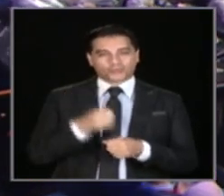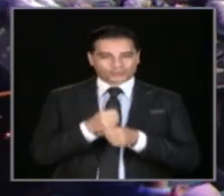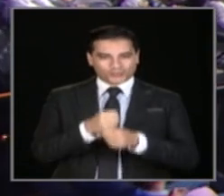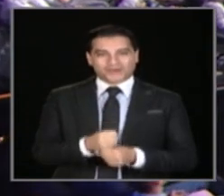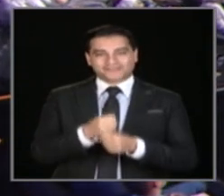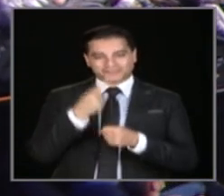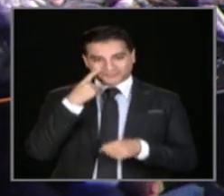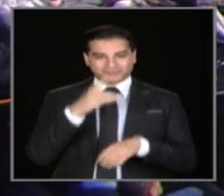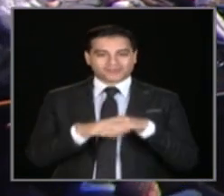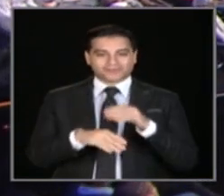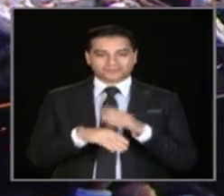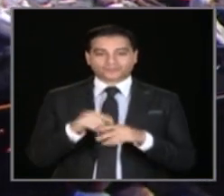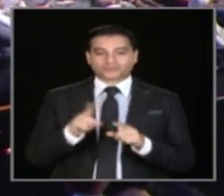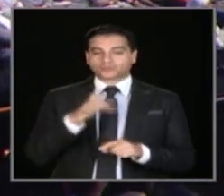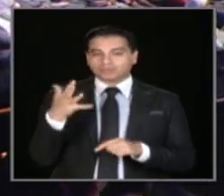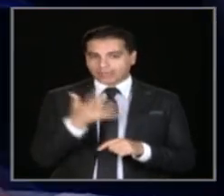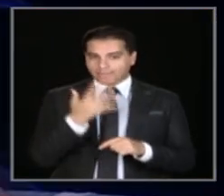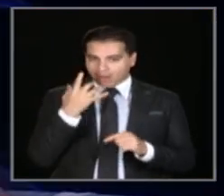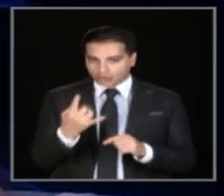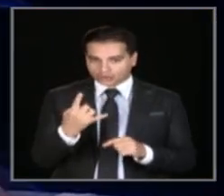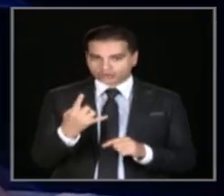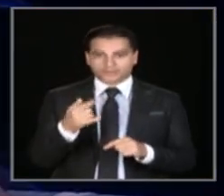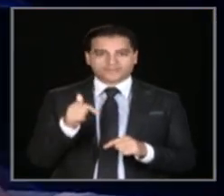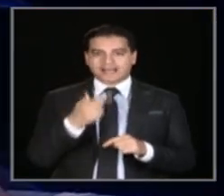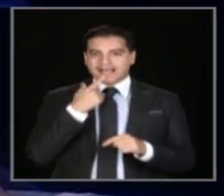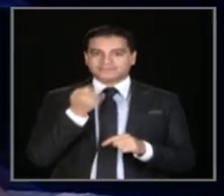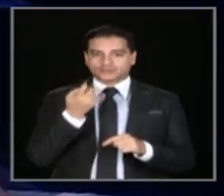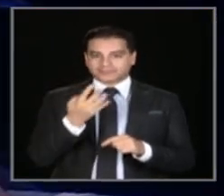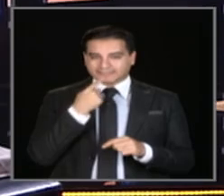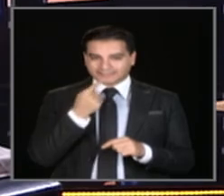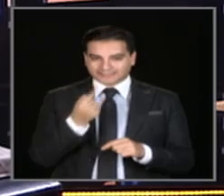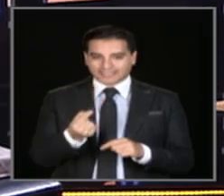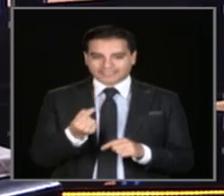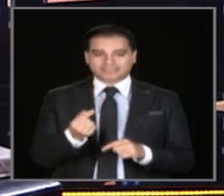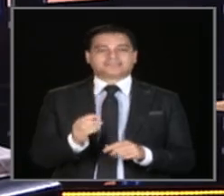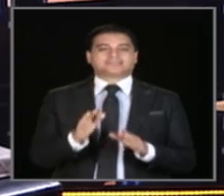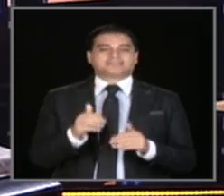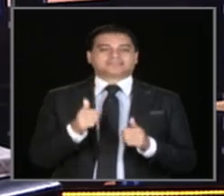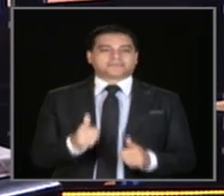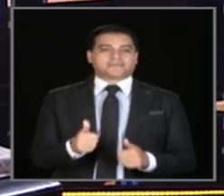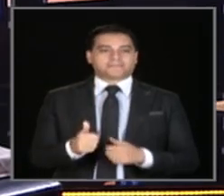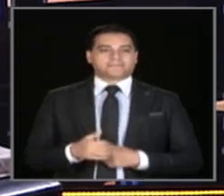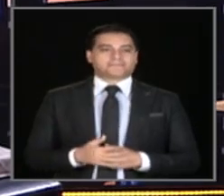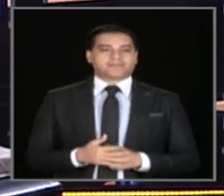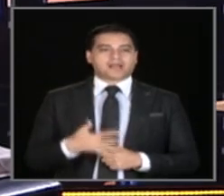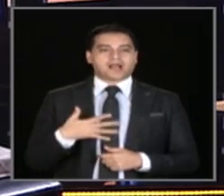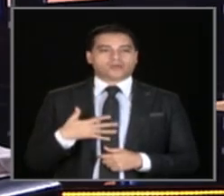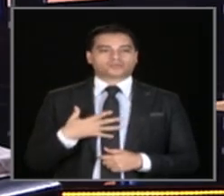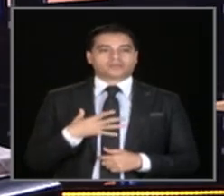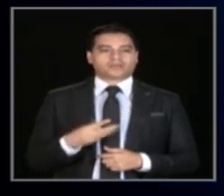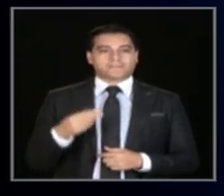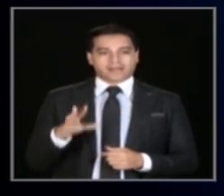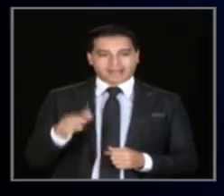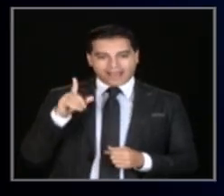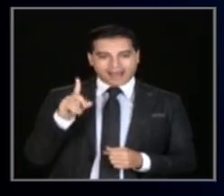عبد الرحمن كم سؤال؟ 10 في كم ثانية؟ 45. اتفقنا. عايزين نطمن على